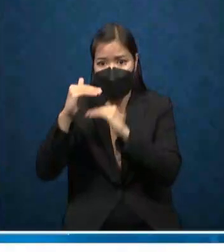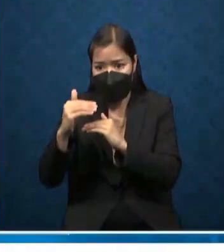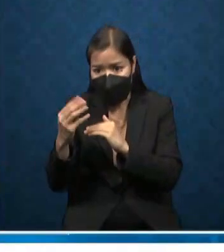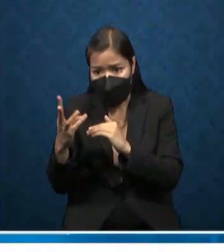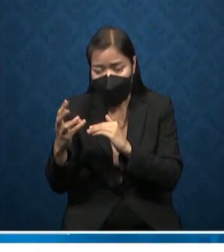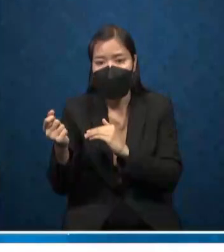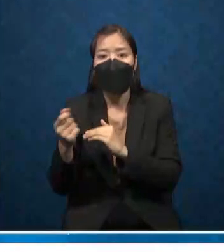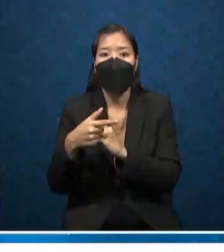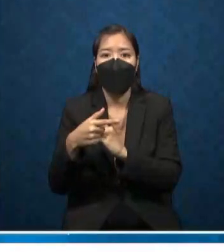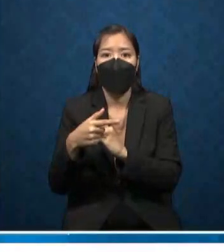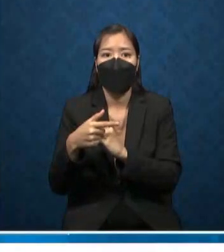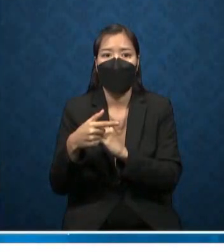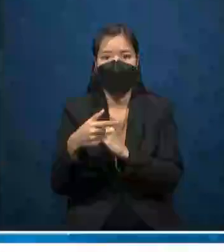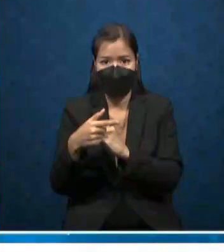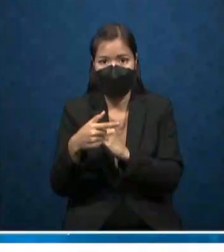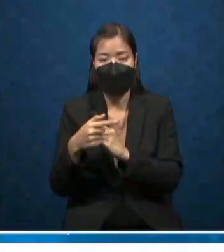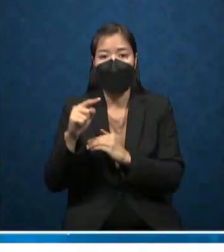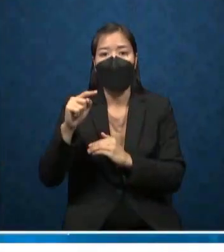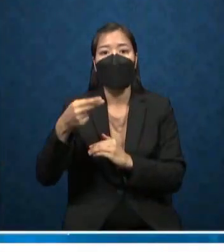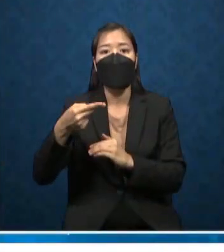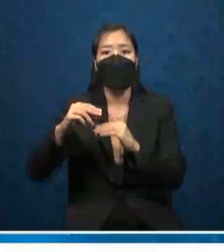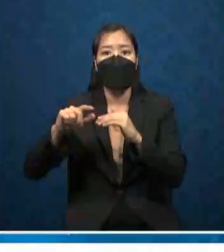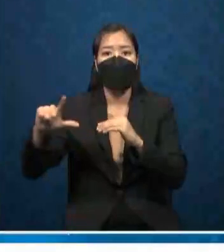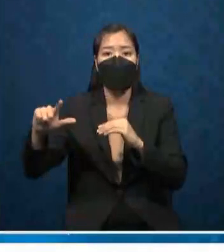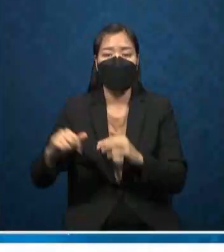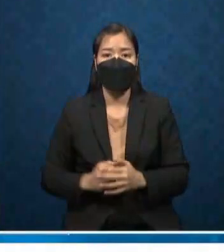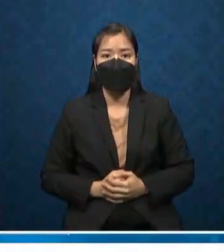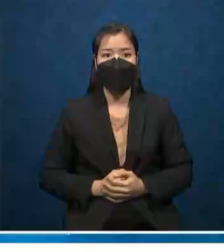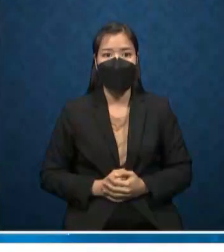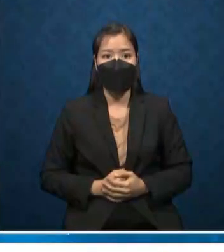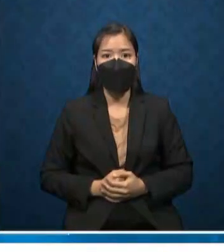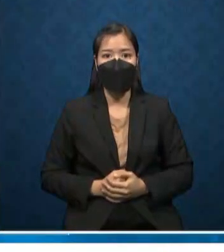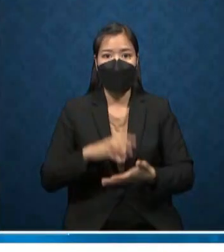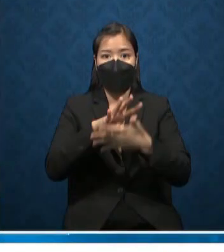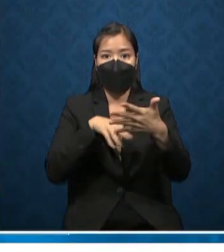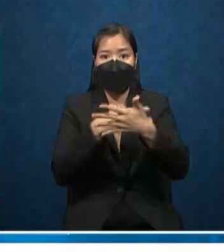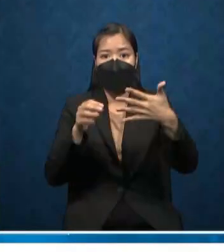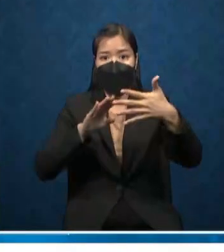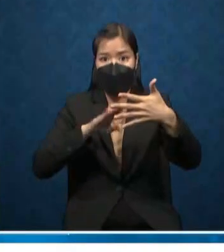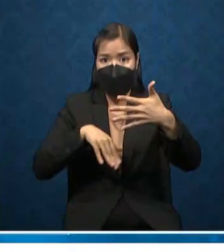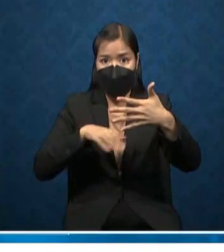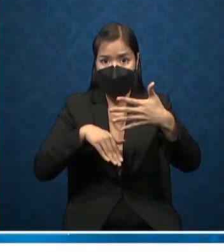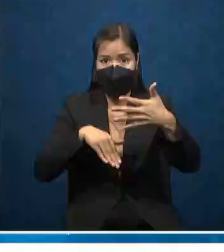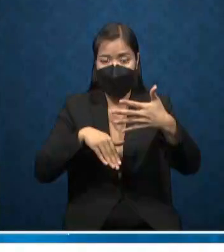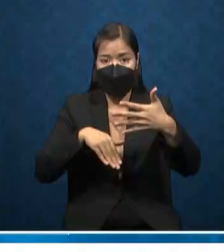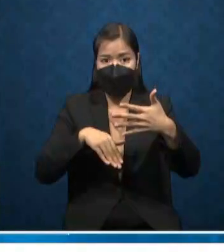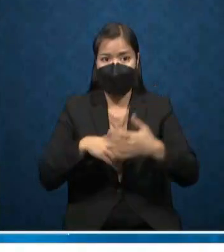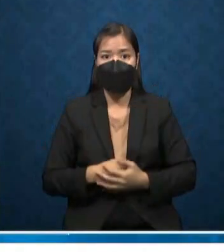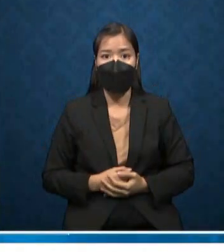านนะครับต่อไปในตารางด้านล่างนะครับแสดงการโอนออกของงบกลางกรณีฉุ